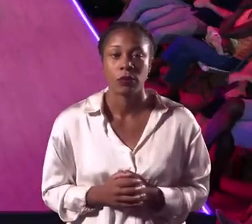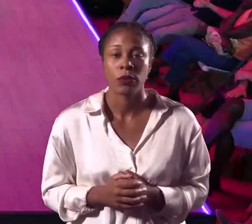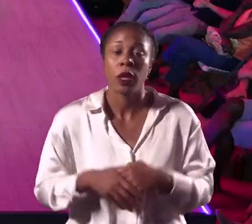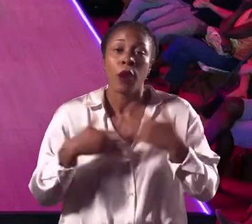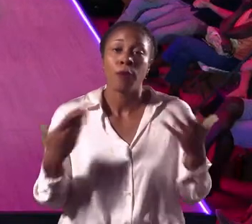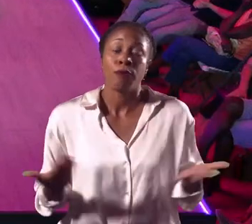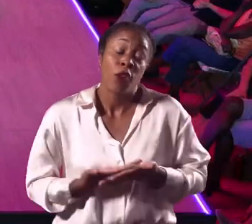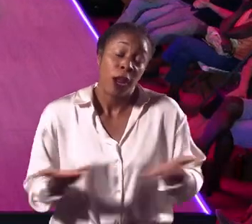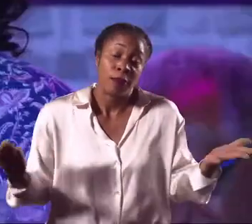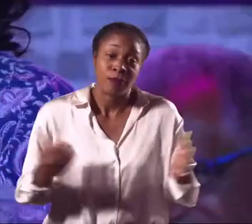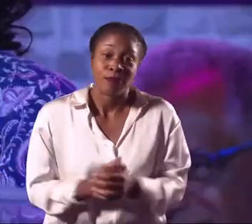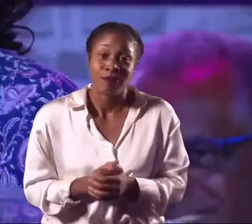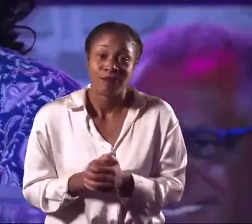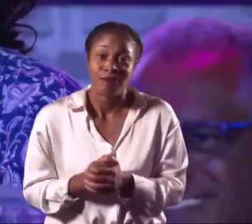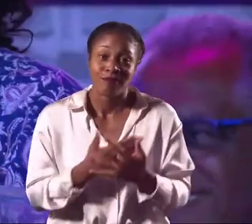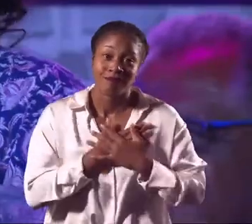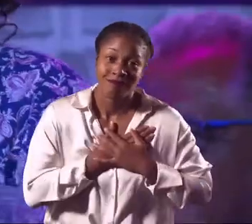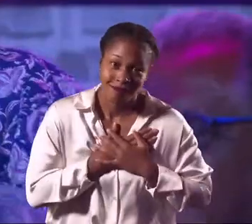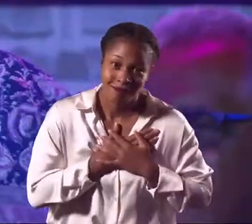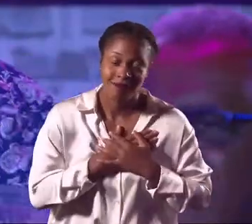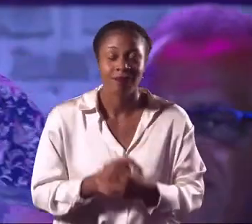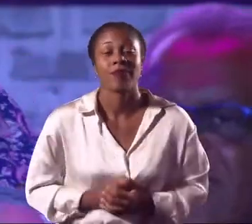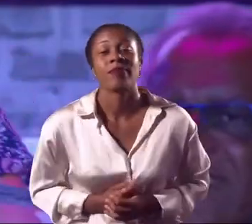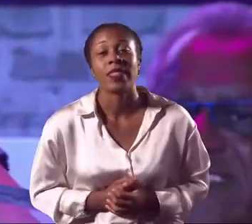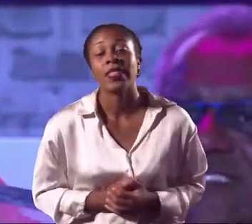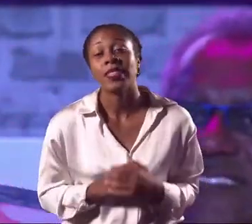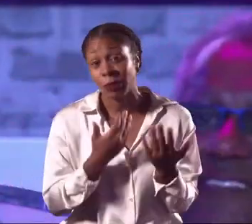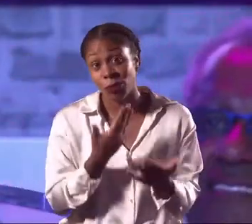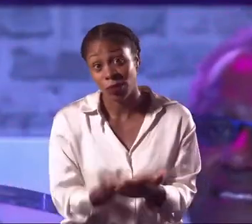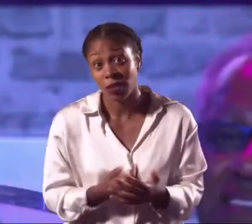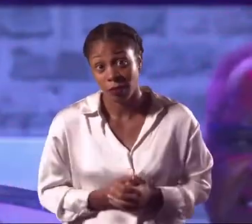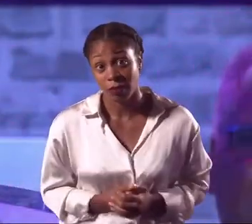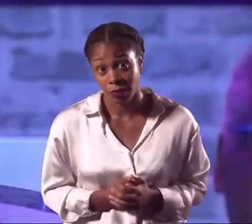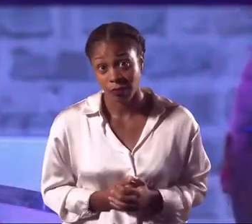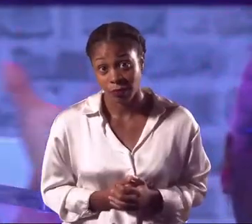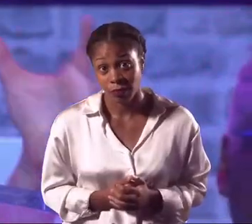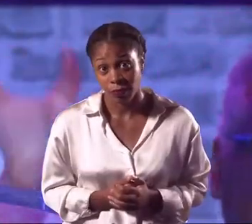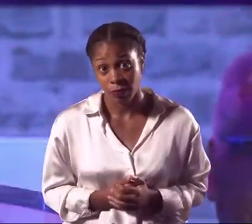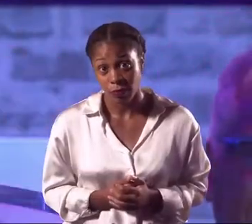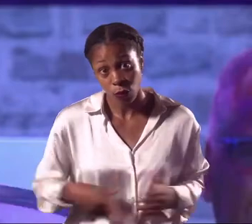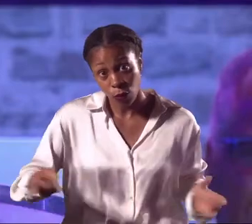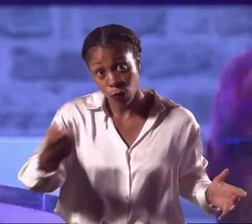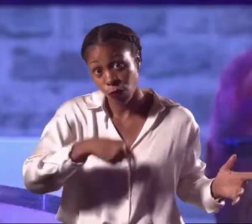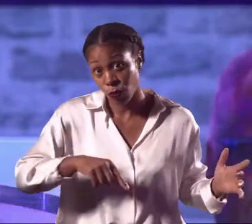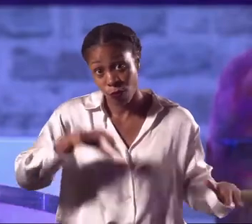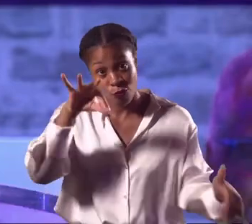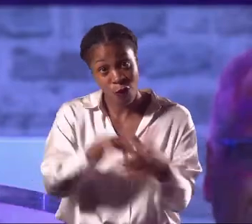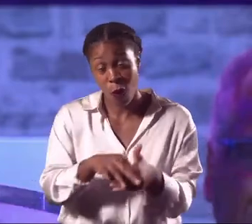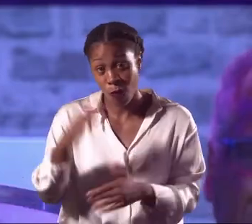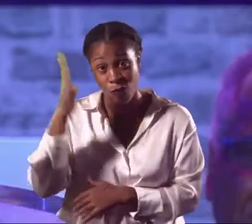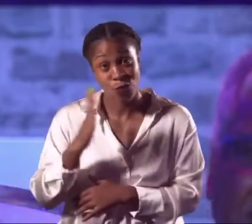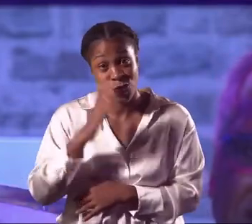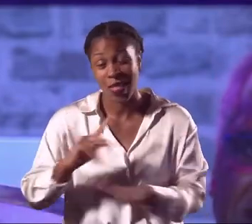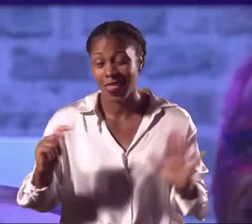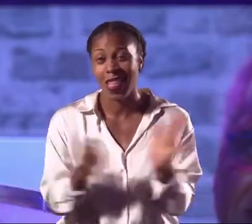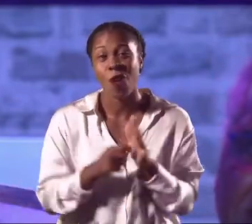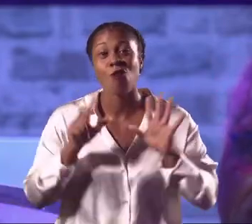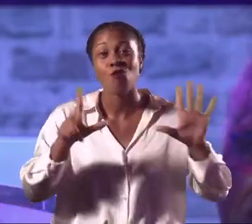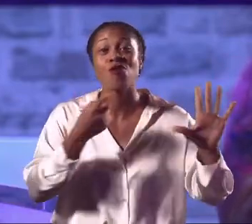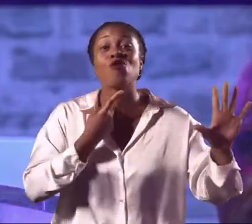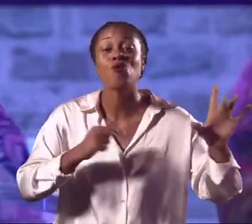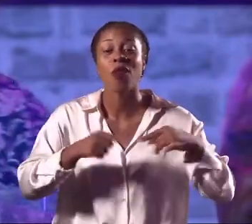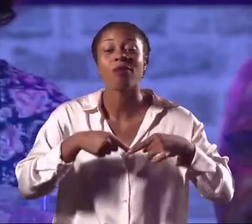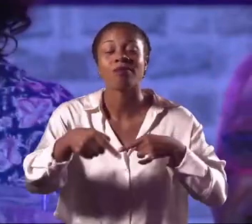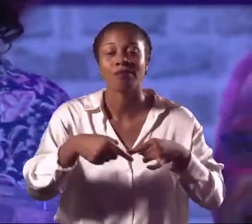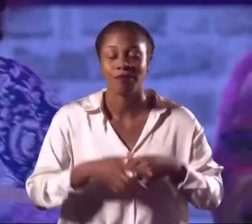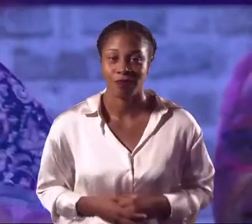Alors voilà, les amis. C'est pour ça qu'on a besoin de votre mobilisation le 8 juin prochain.